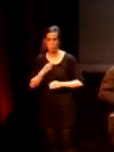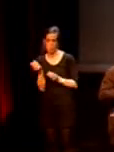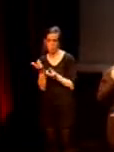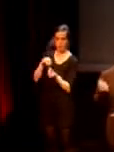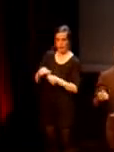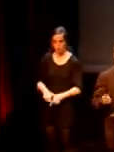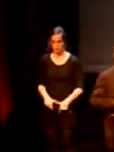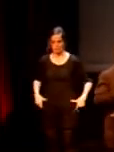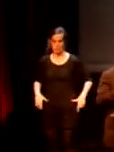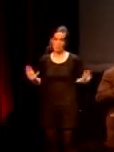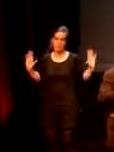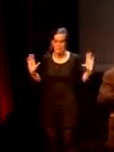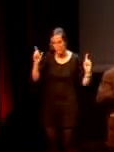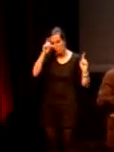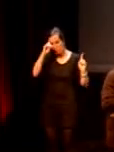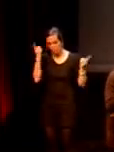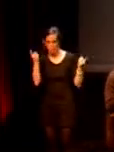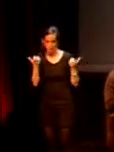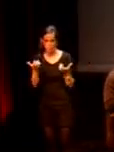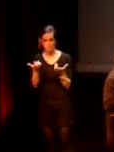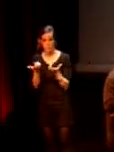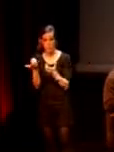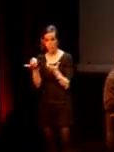parce que ça montre les régions qui sont plus importantes que d'autres, etc.